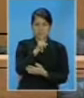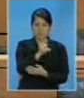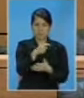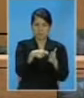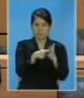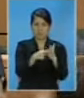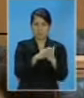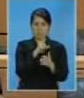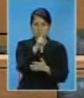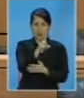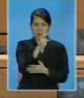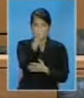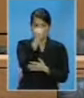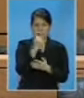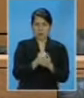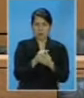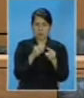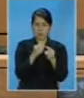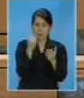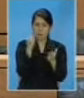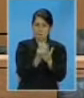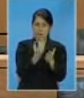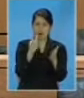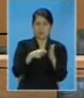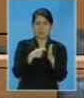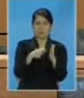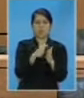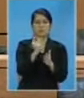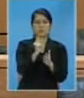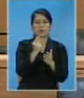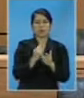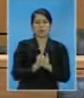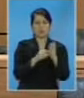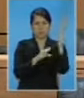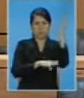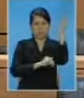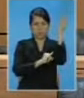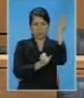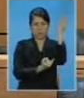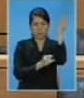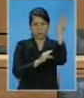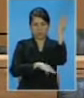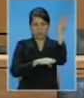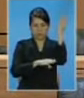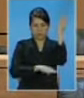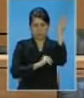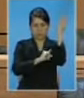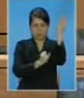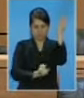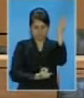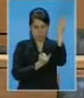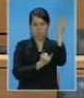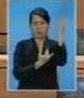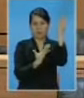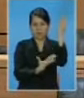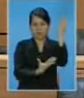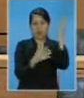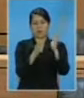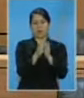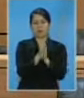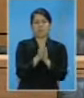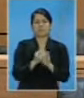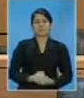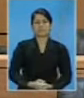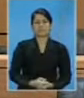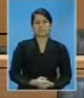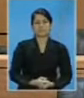คาถึงค่อนข้างที่จะสูงในจังหวัดชายแดนภาคใต้ถ้ารวม5จังหวัดชายแดนภาคใต้เนี่ยนะครับผ